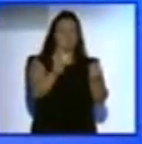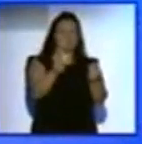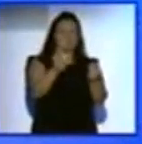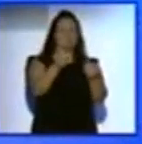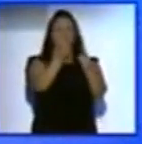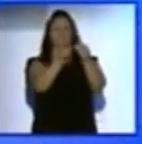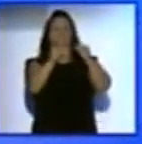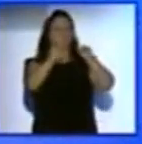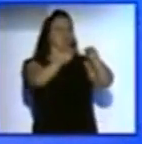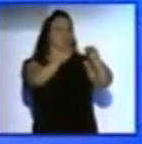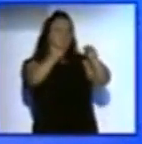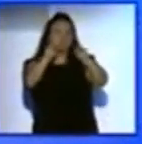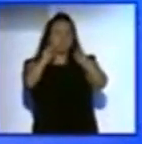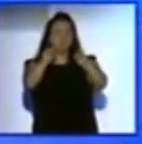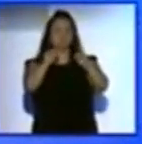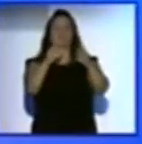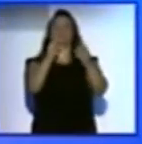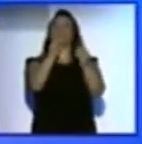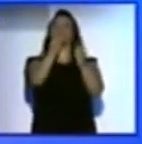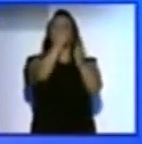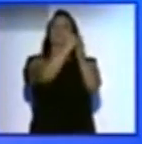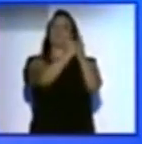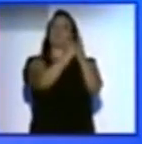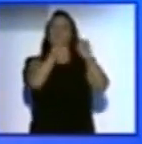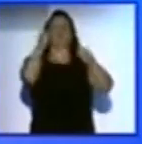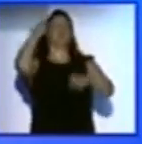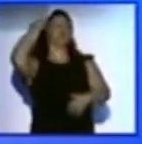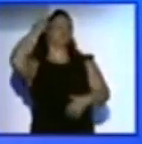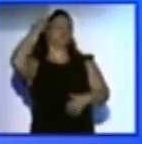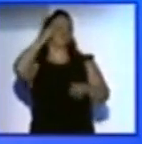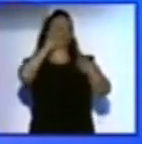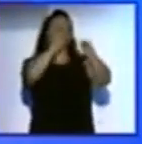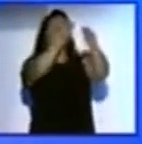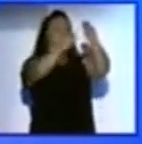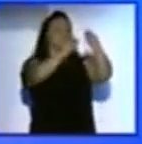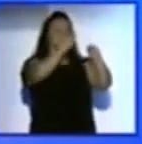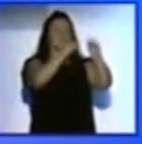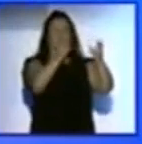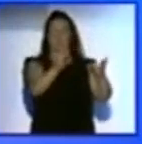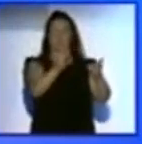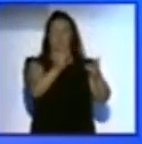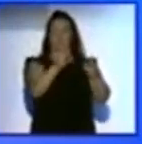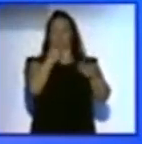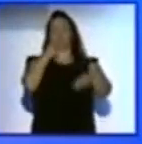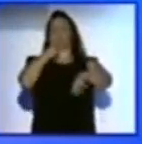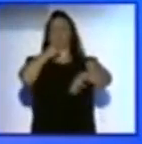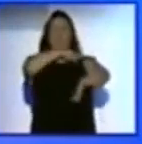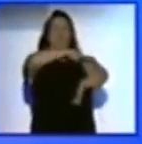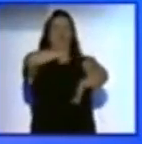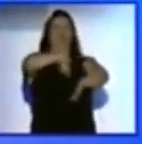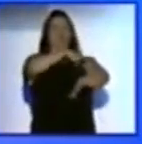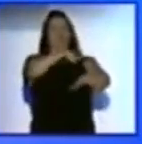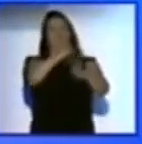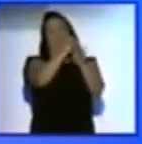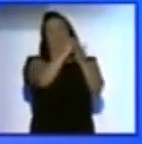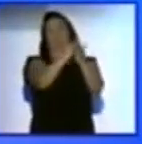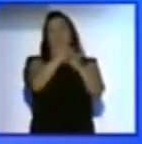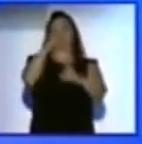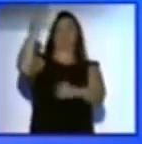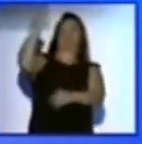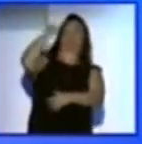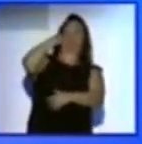κατάρτιση των προγραμμάτων σπουδών, να ξεφύγουμε επιτέλους από την τυραννία του ορολόγιου προγράμματος, με αξιολόγηση